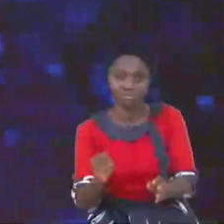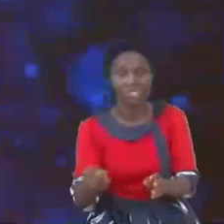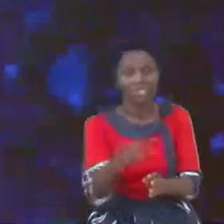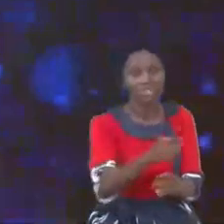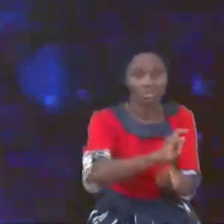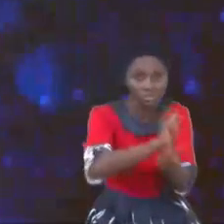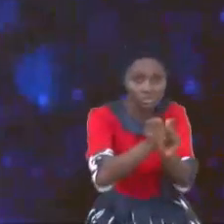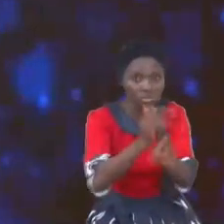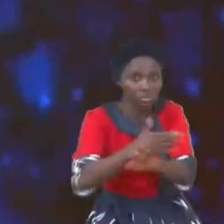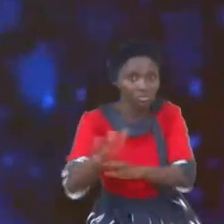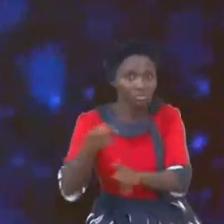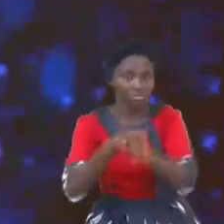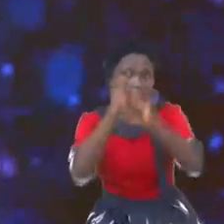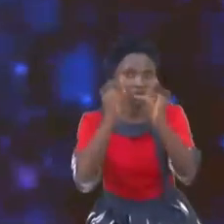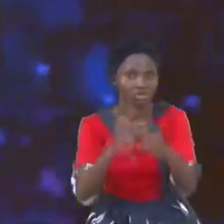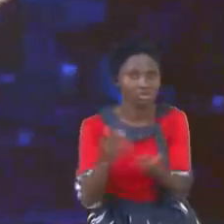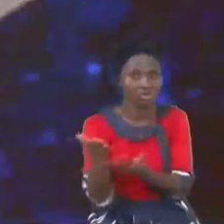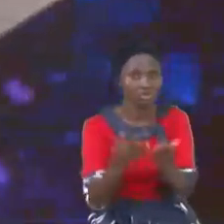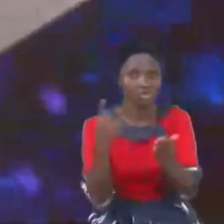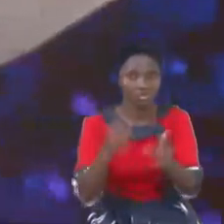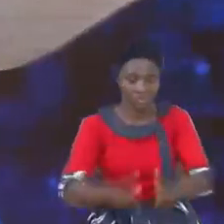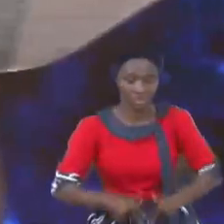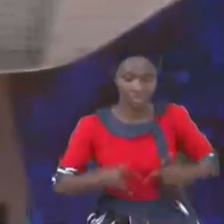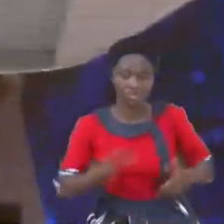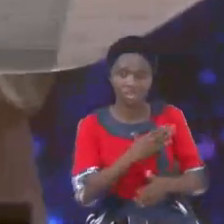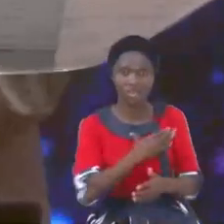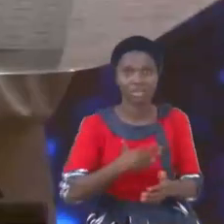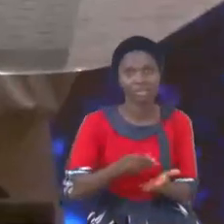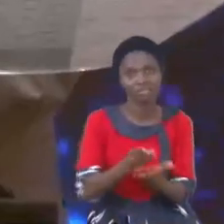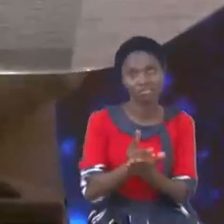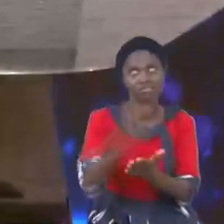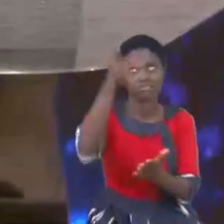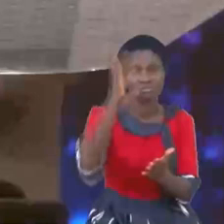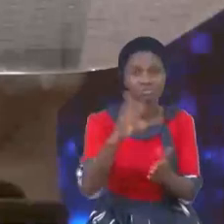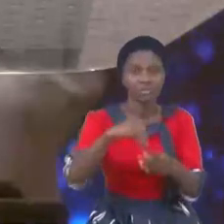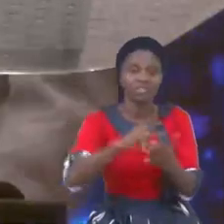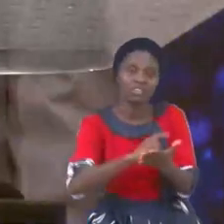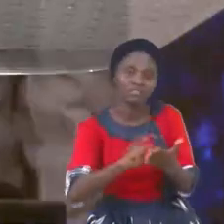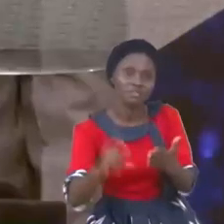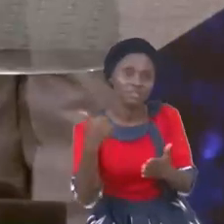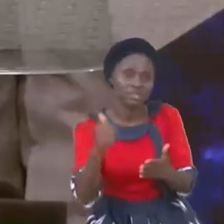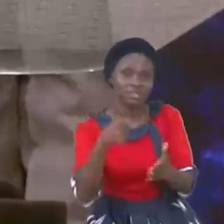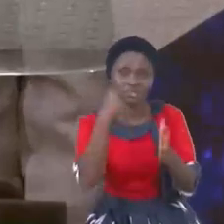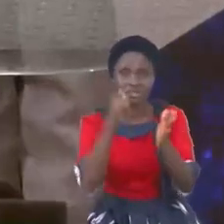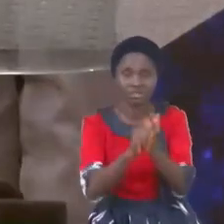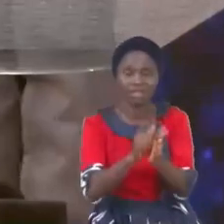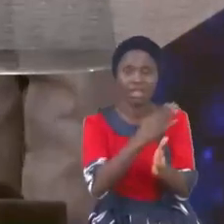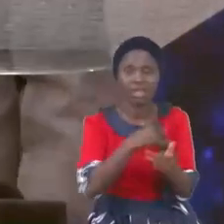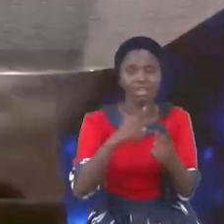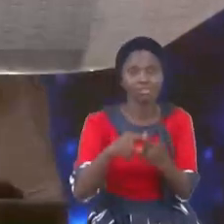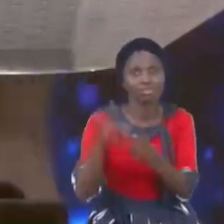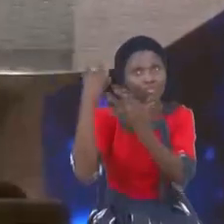convertis à Dieu en abandonnant les idoles pour servir le Dieu vivant et vrai. Verset 10. Et pour atteindre des